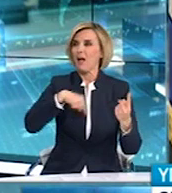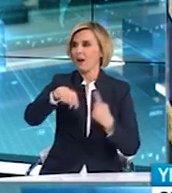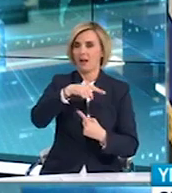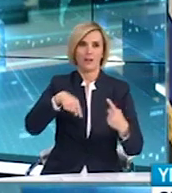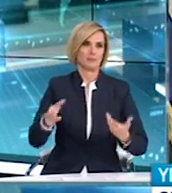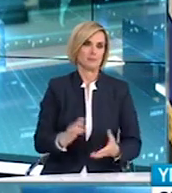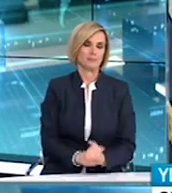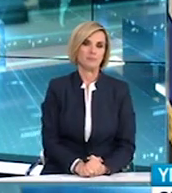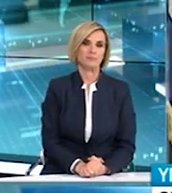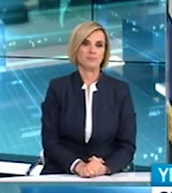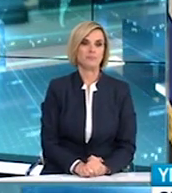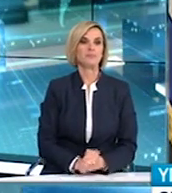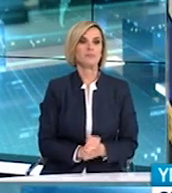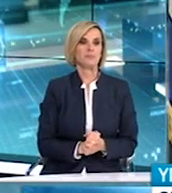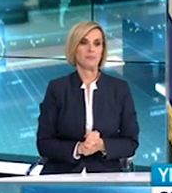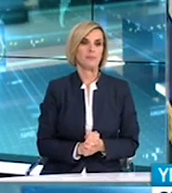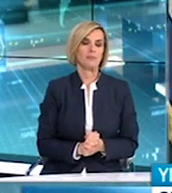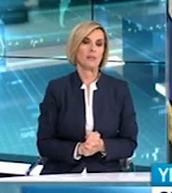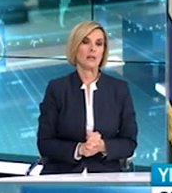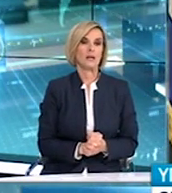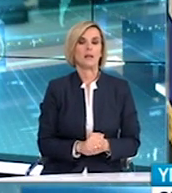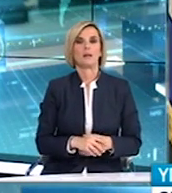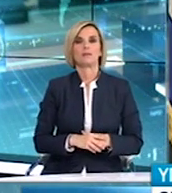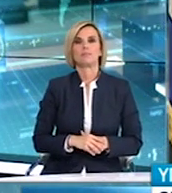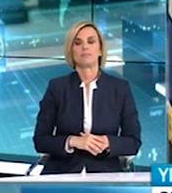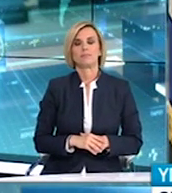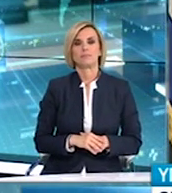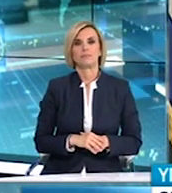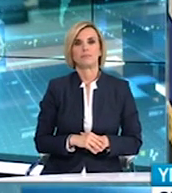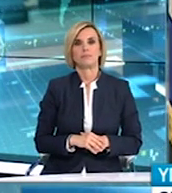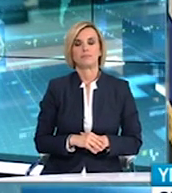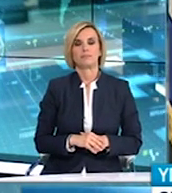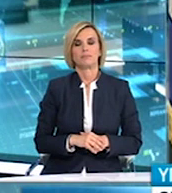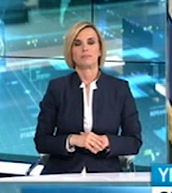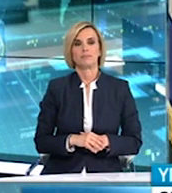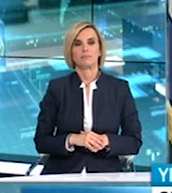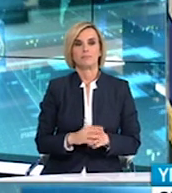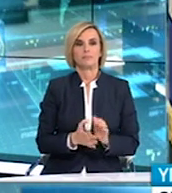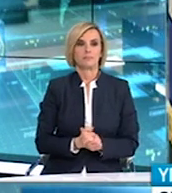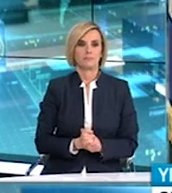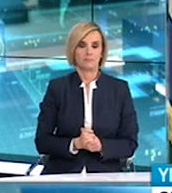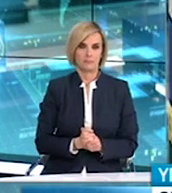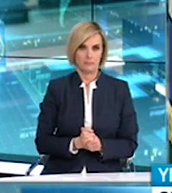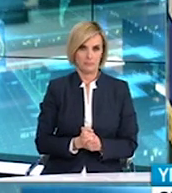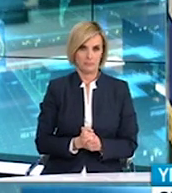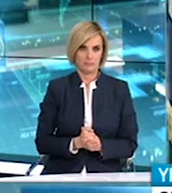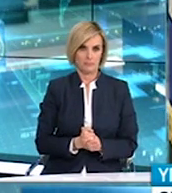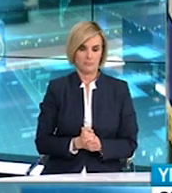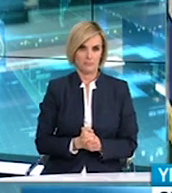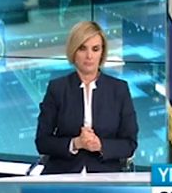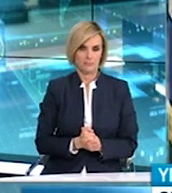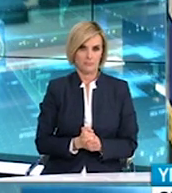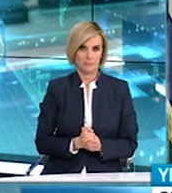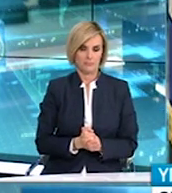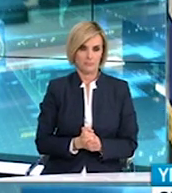ακριβώς γνωστό με ποιο μηχανισμό το κάνει. Ομάδα καθηγητών από την Ελλάδα είχε την πρωτοβουλία να εισηγηθεί στην Επιτροπή